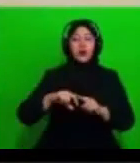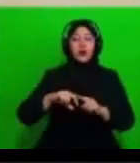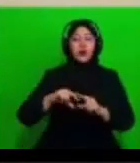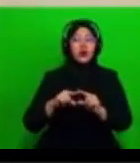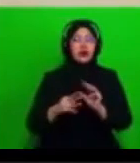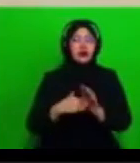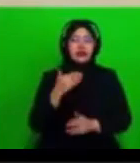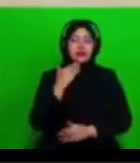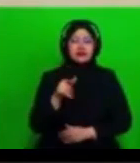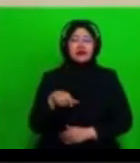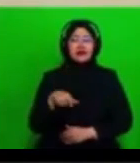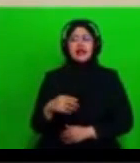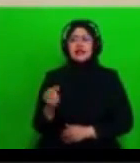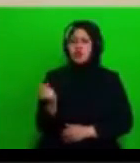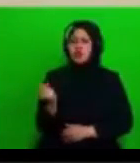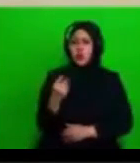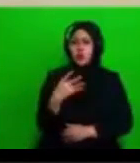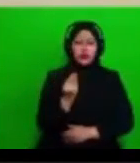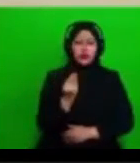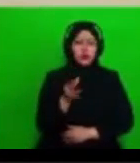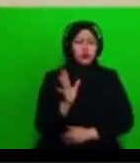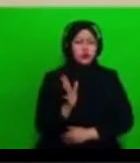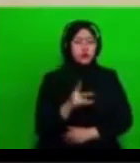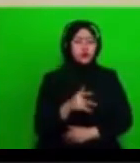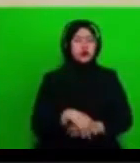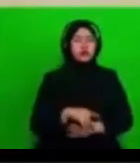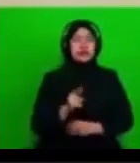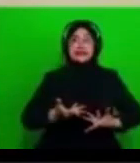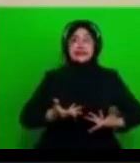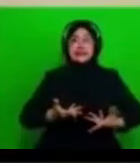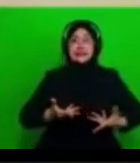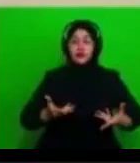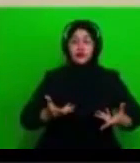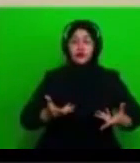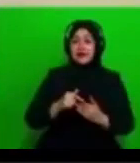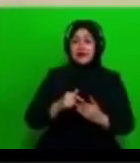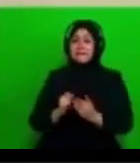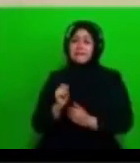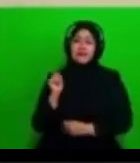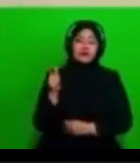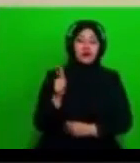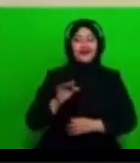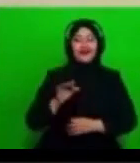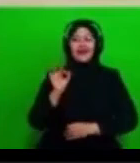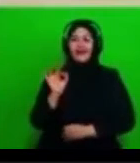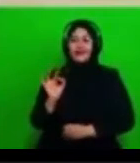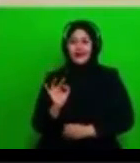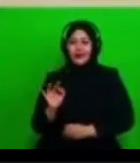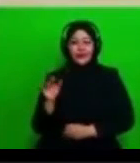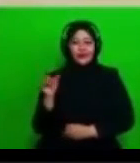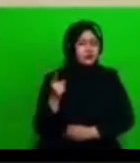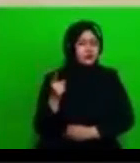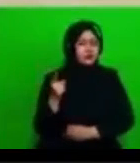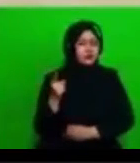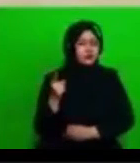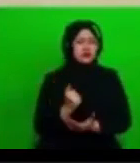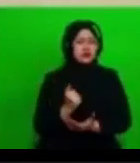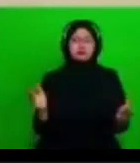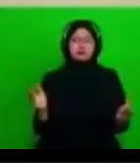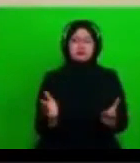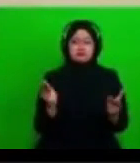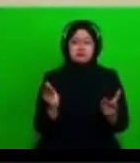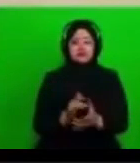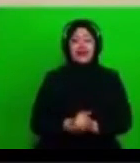ini jawaban yang sangat dinantikan. Iya, karena memang di masa kini dan masa mendatang hatinya orang tua harus terus, jadi